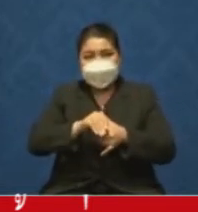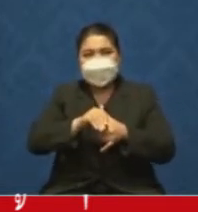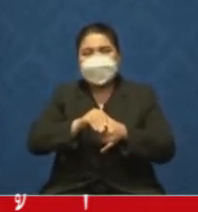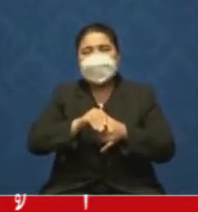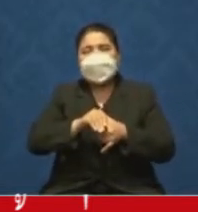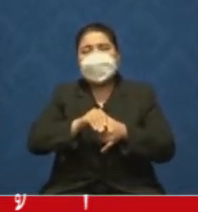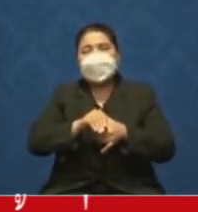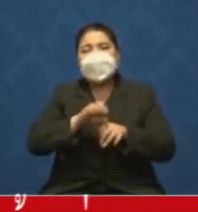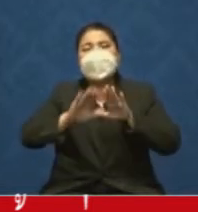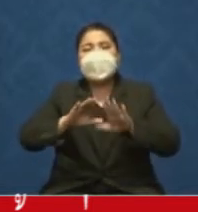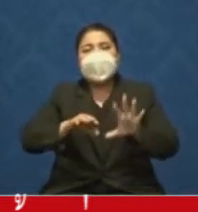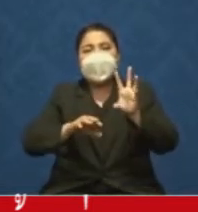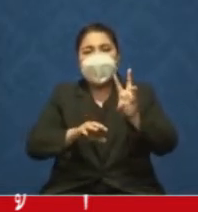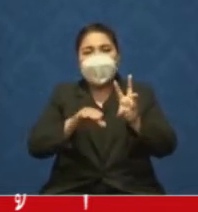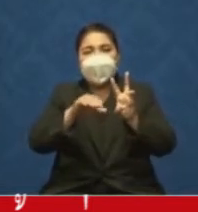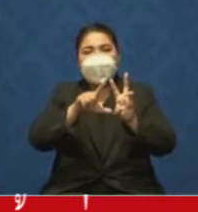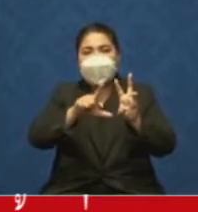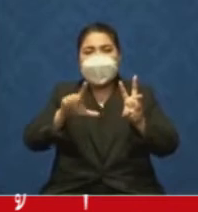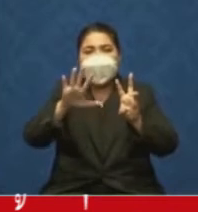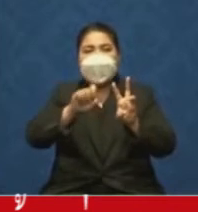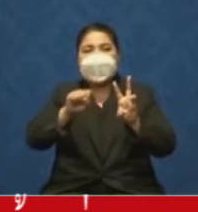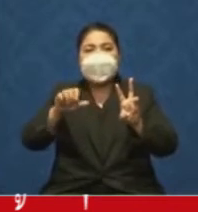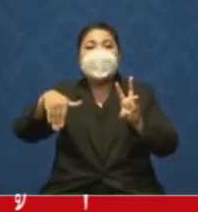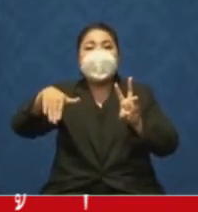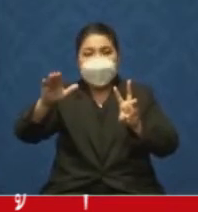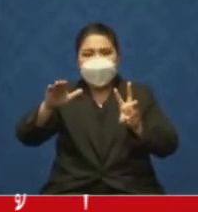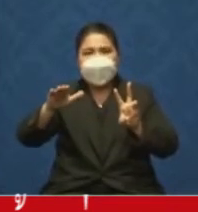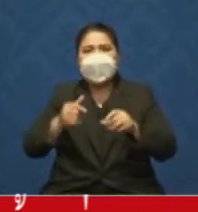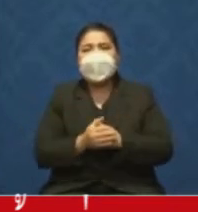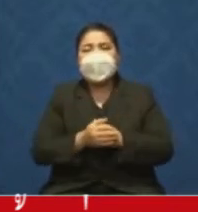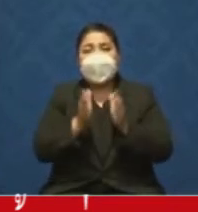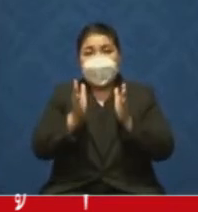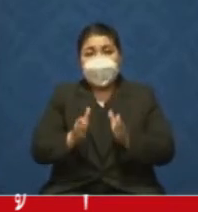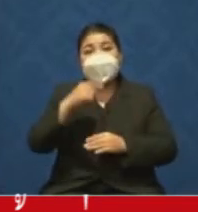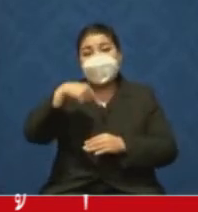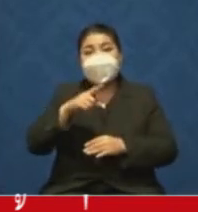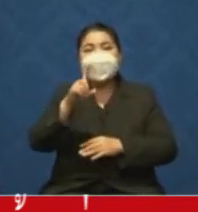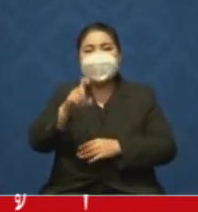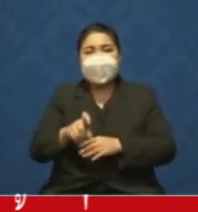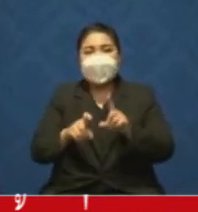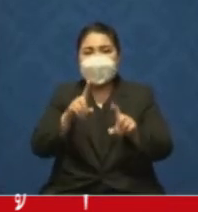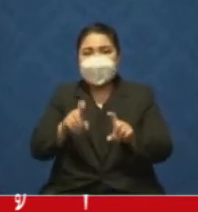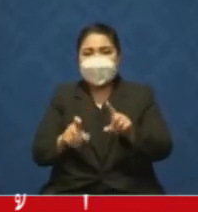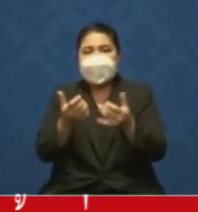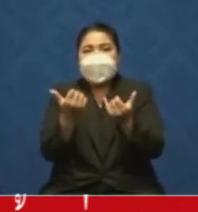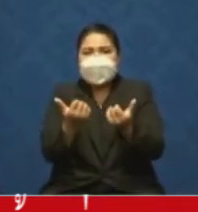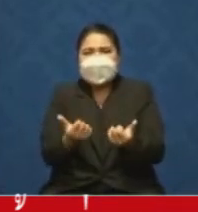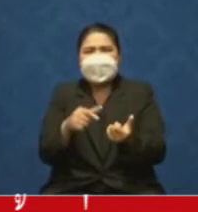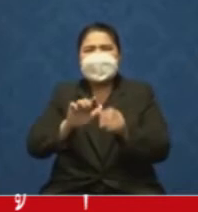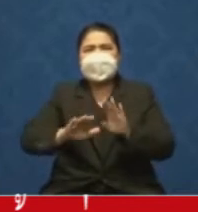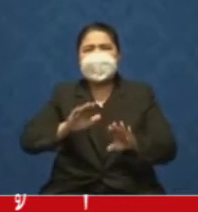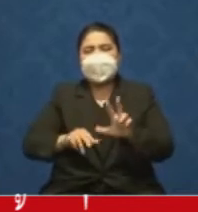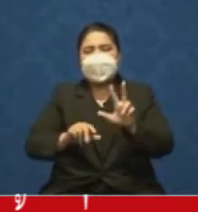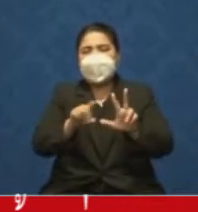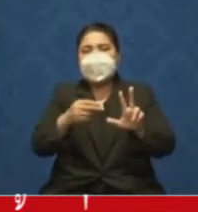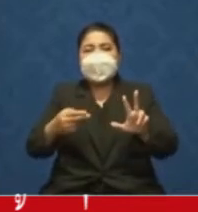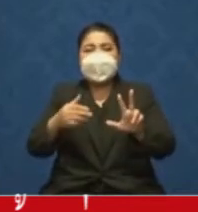มากกวา 6 ล้าน 5 แนคนคนไยตายจากโควิดในครั้งนี้รอบนี้มากกวา 3 หมื่